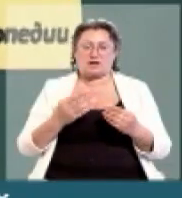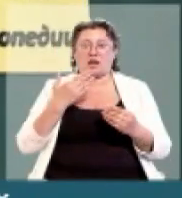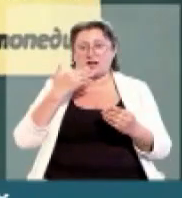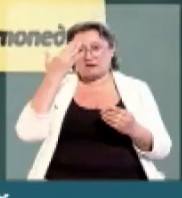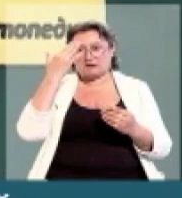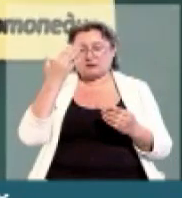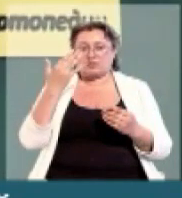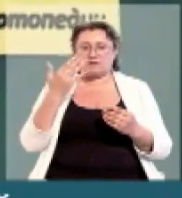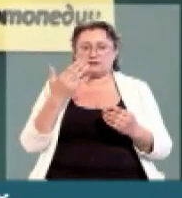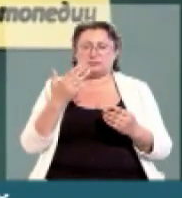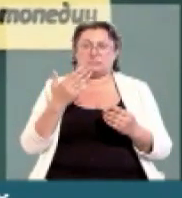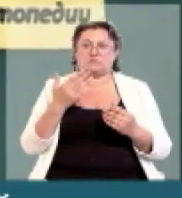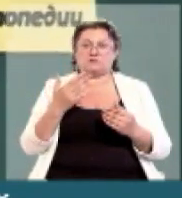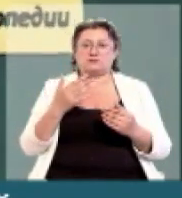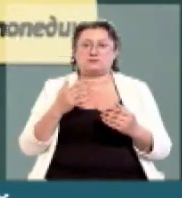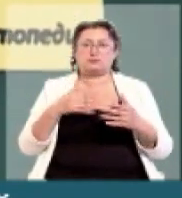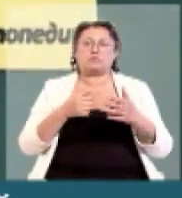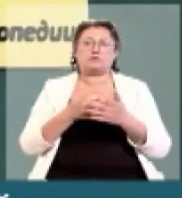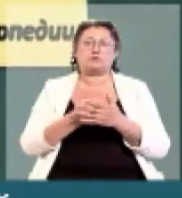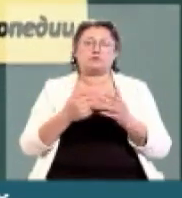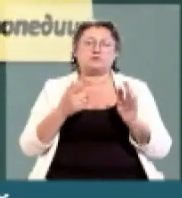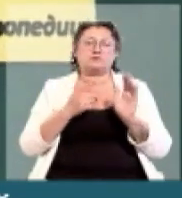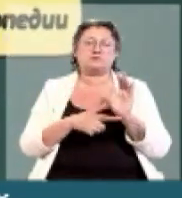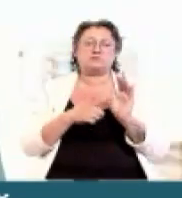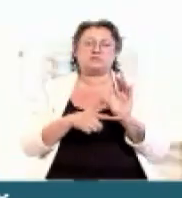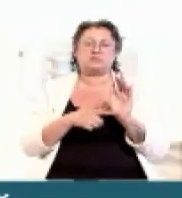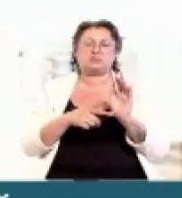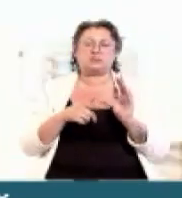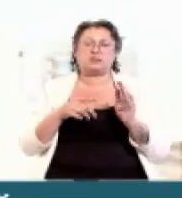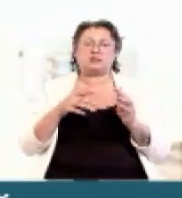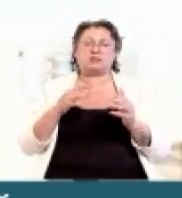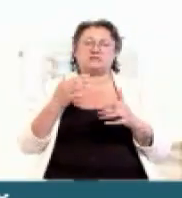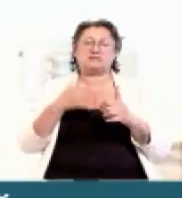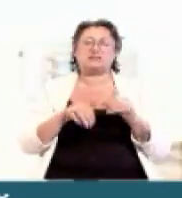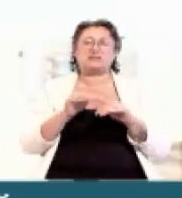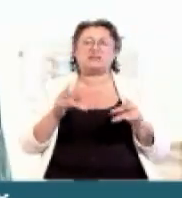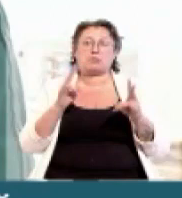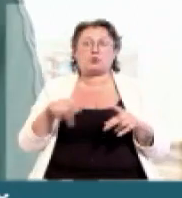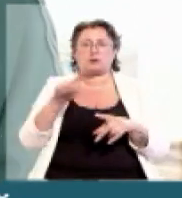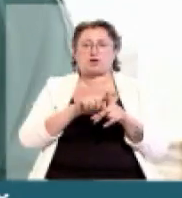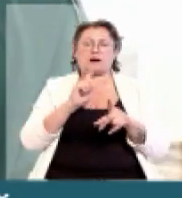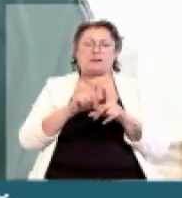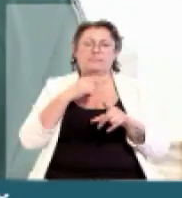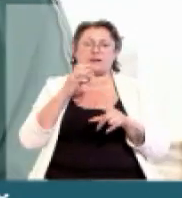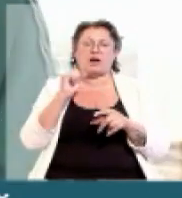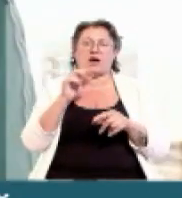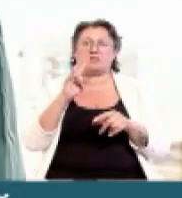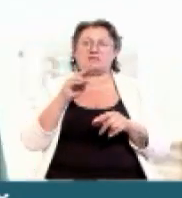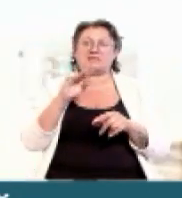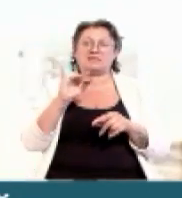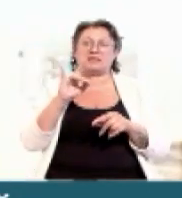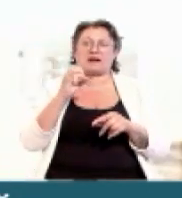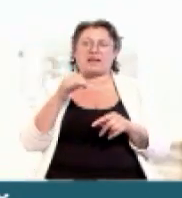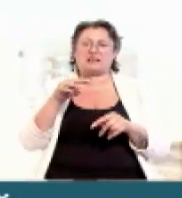летнее эта цифра доходит до 80. У нас есть такое понятие среди детских травматологов, как антирейтинг.